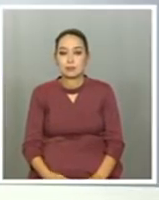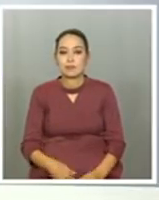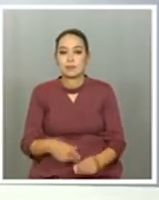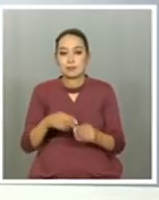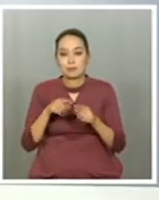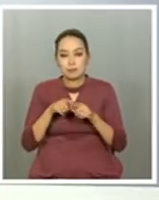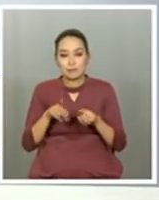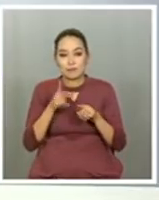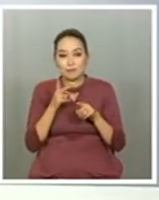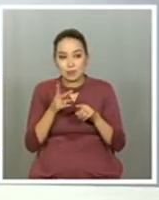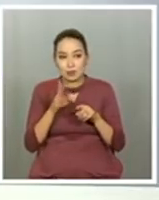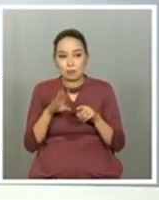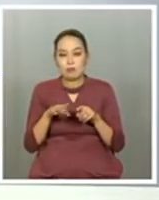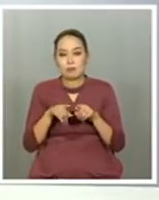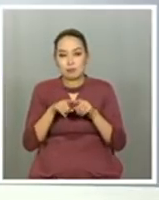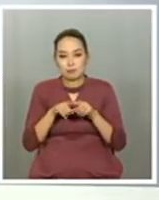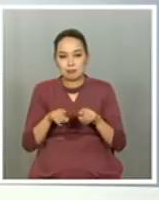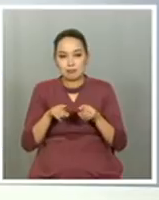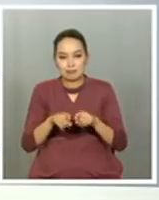гаплоидты